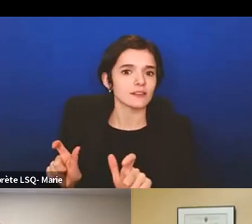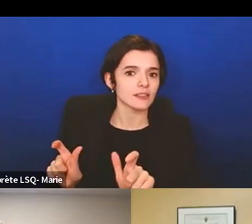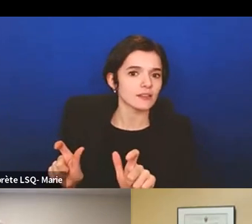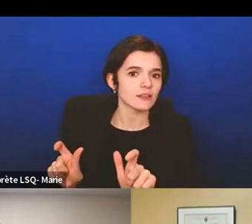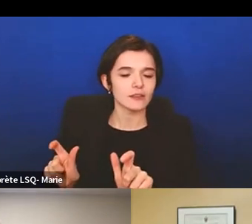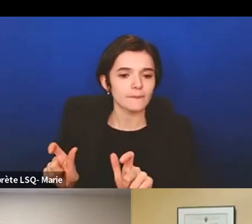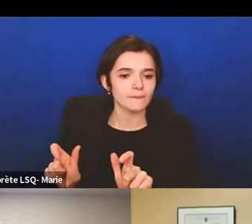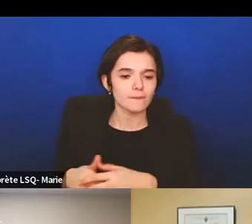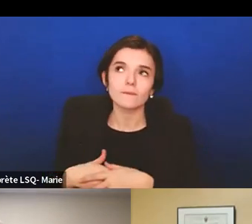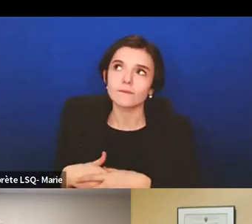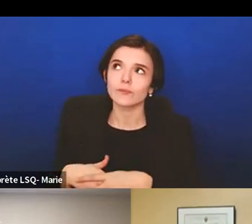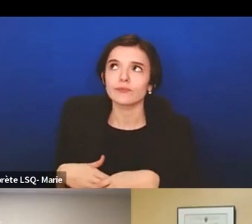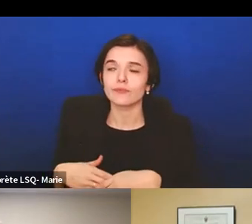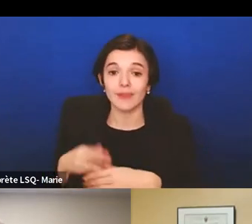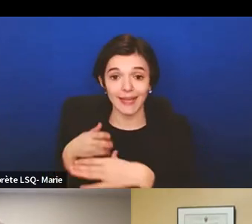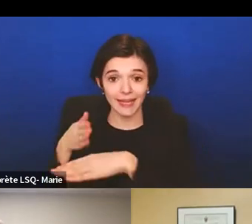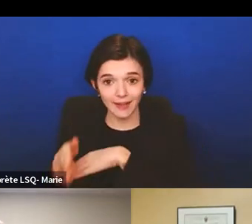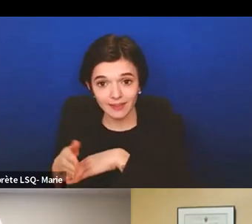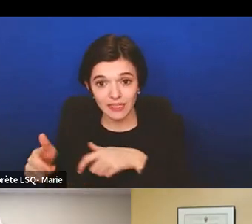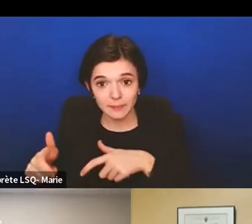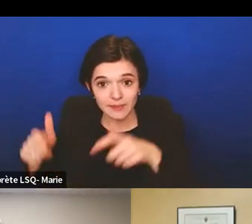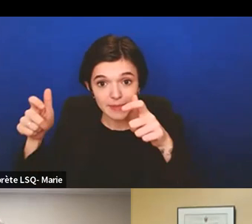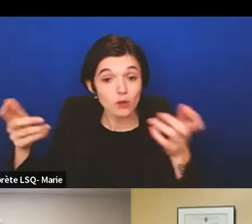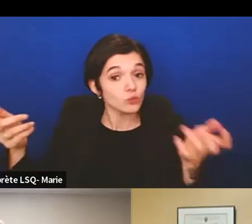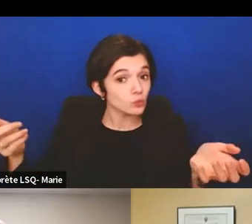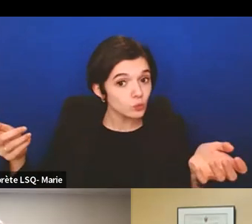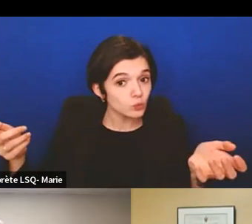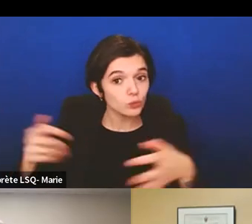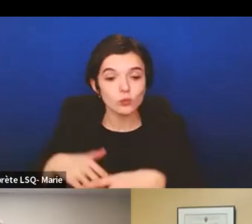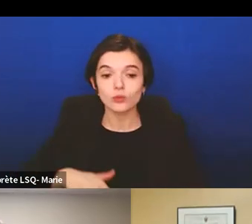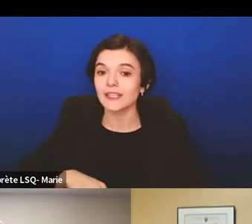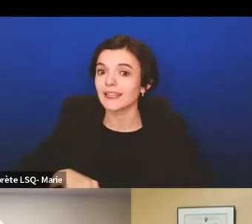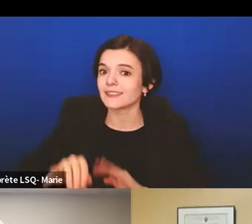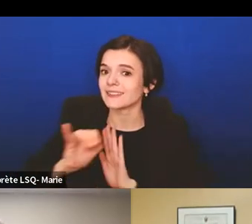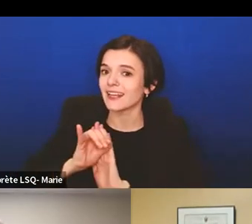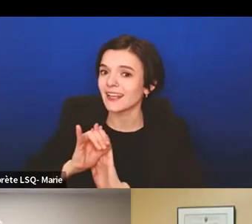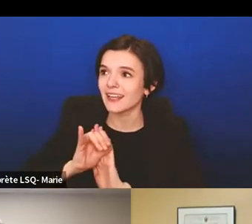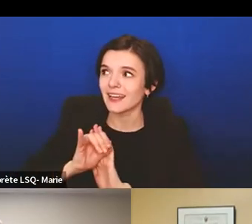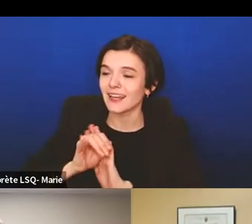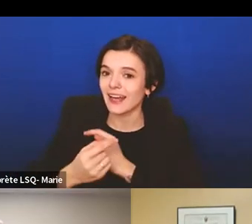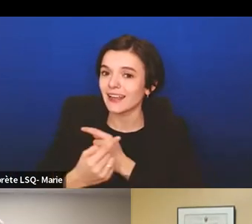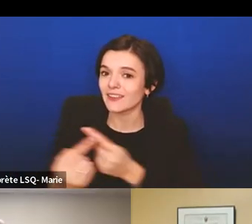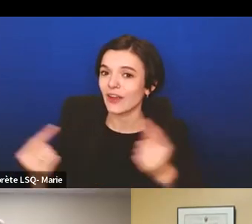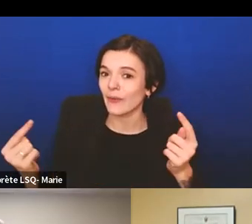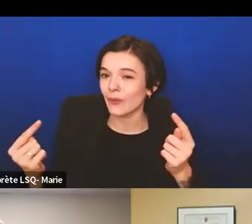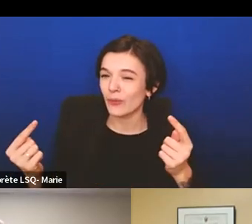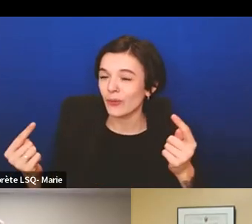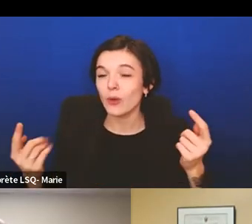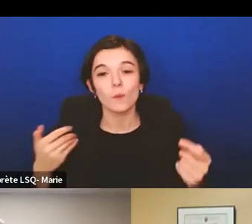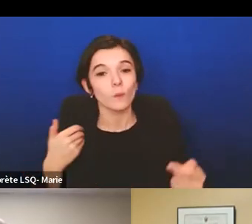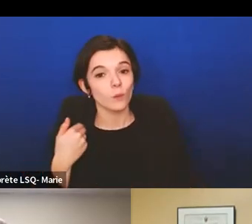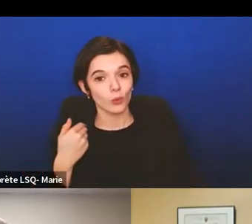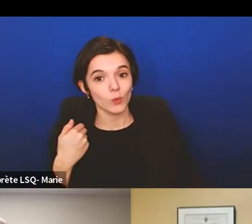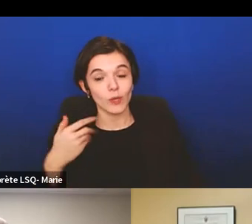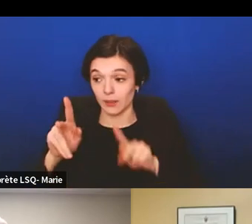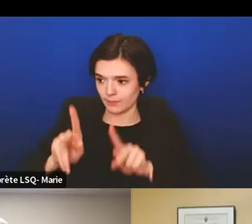à soit rentrer dans un établissement comme celui-là ou révéler son identité entière parce que les personnes ne se sentent pas,